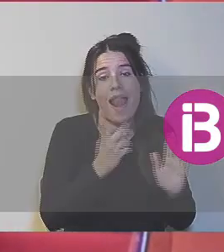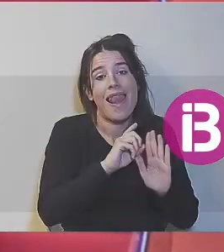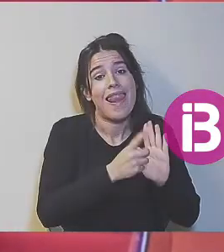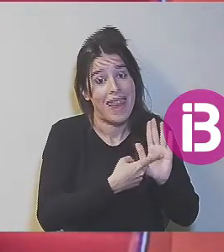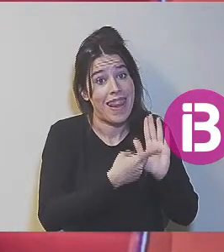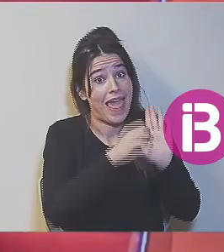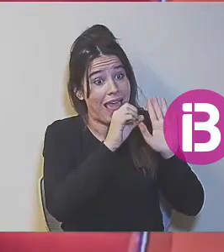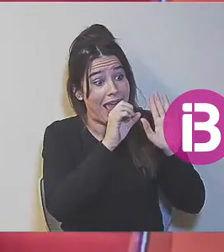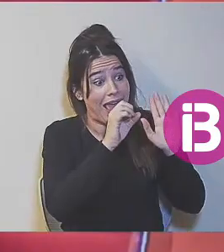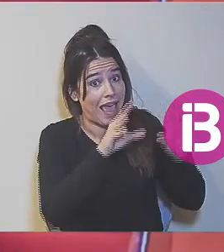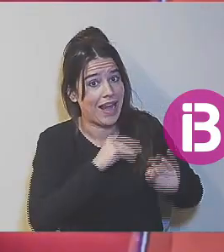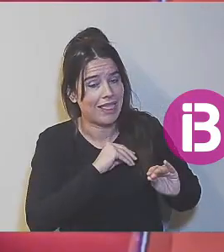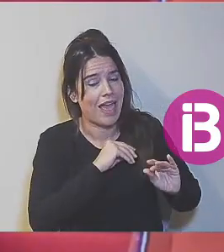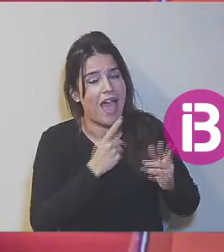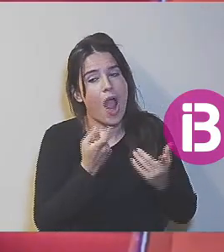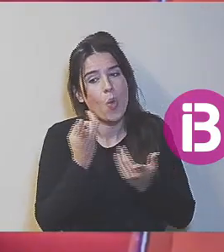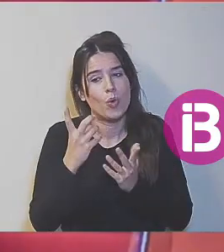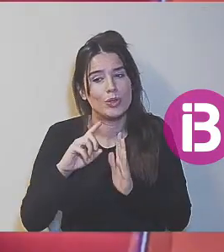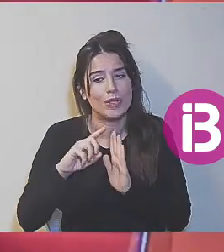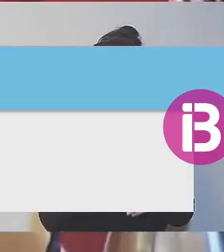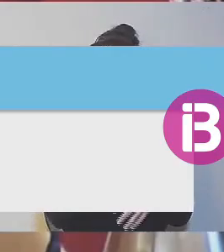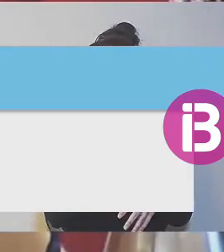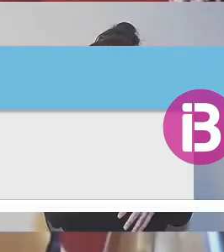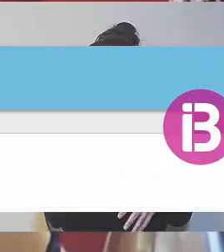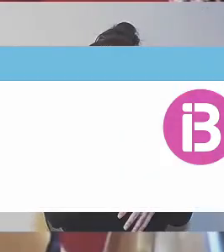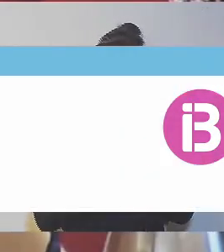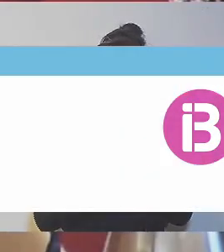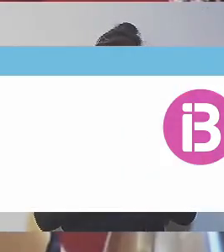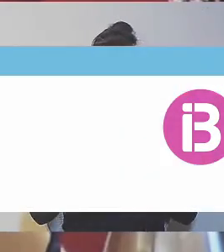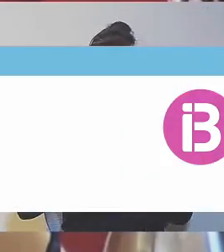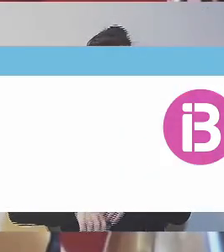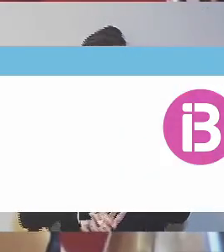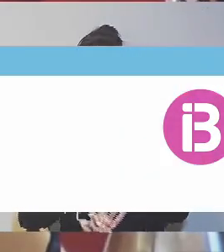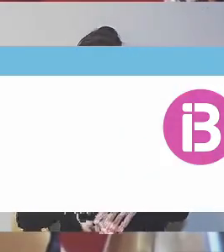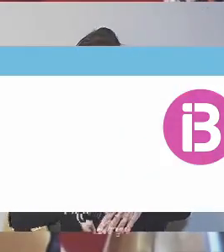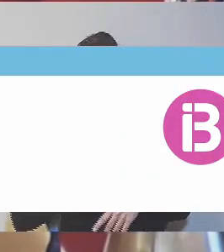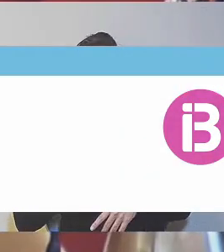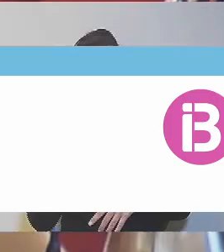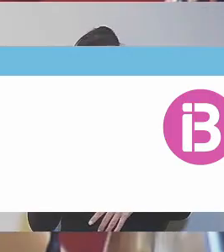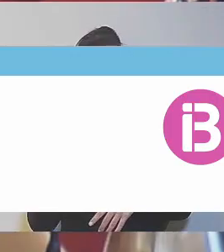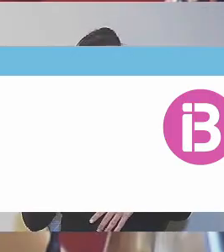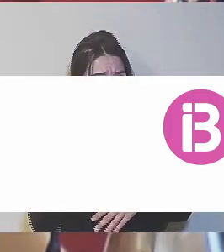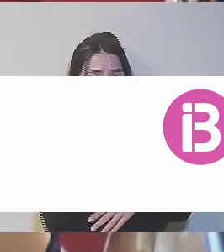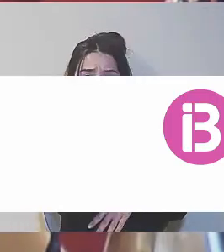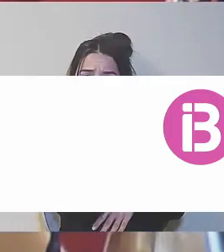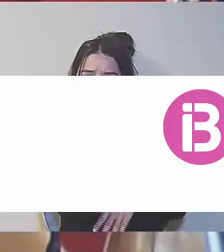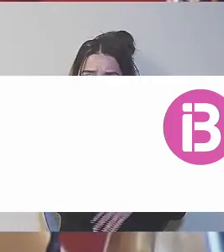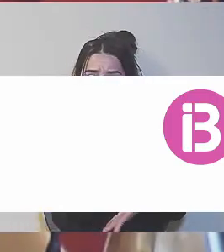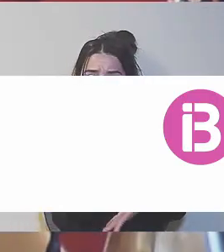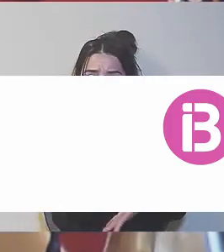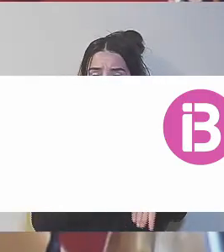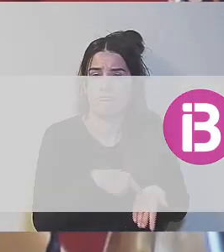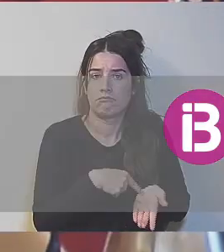llei, i legalitzar-les no ja salvarà de risc. Jo crec que Menorca té l'oportunitat d'alçar la veu